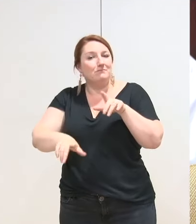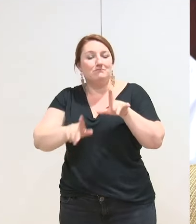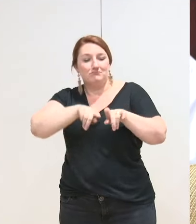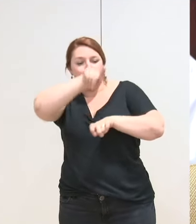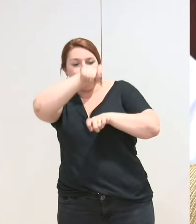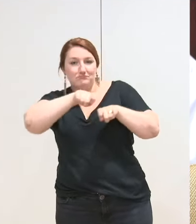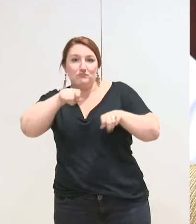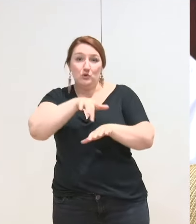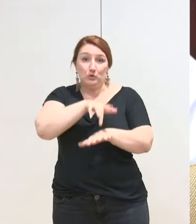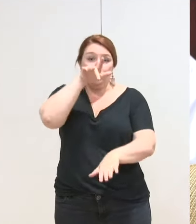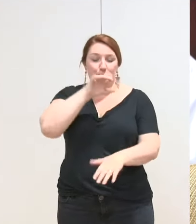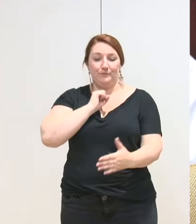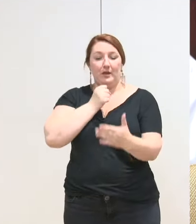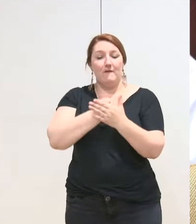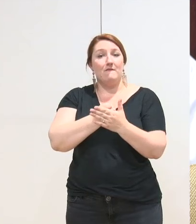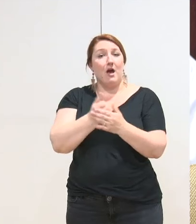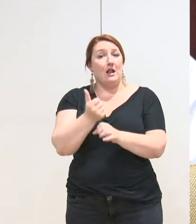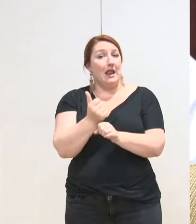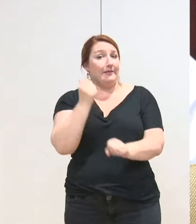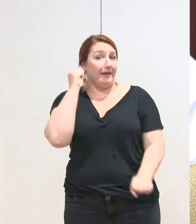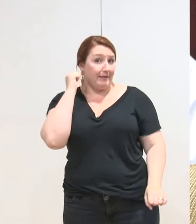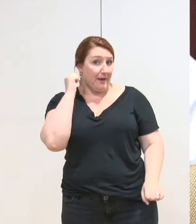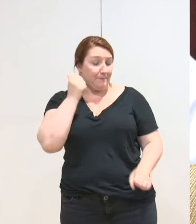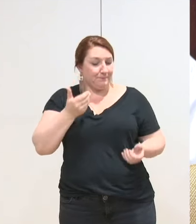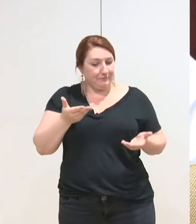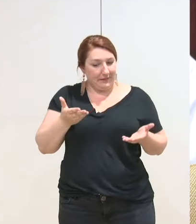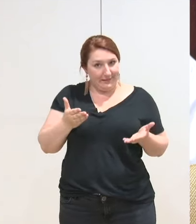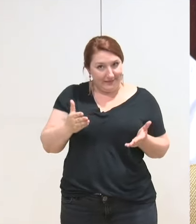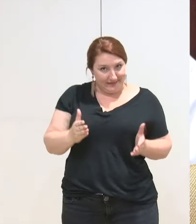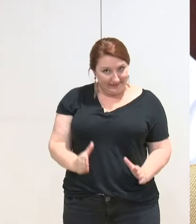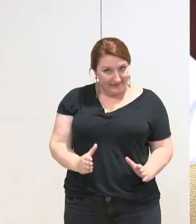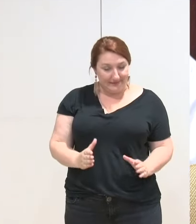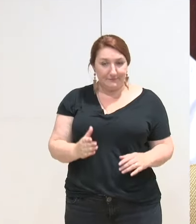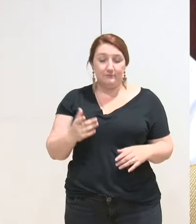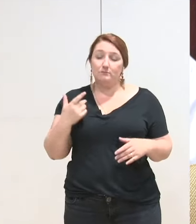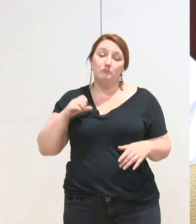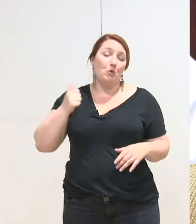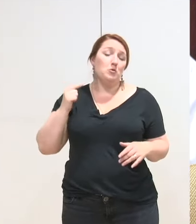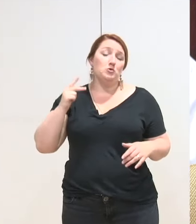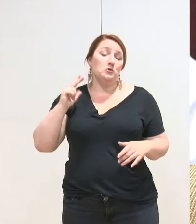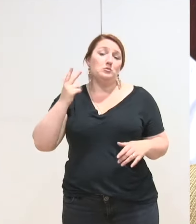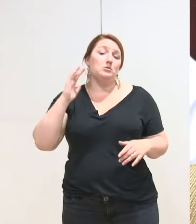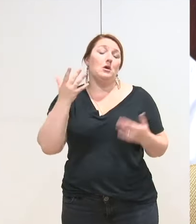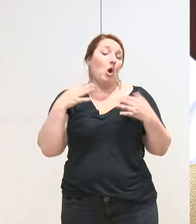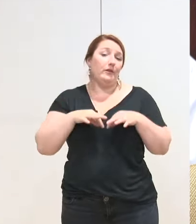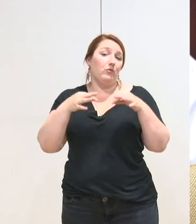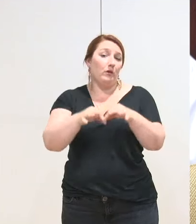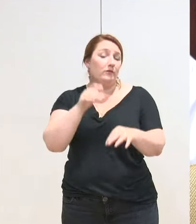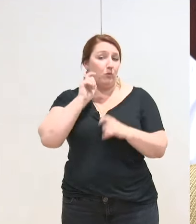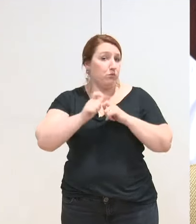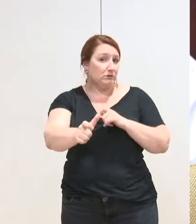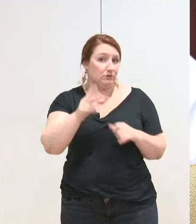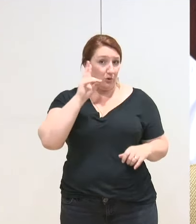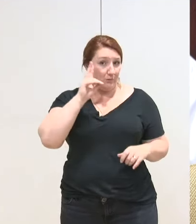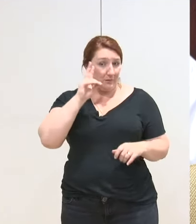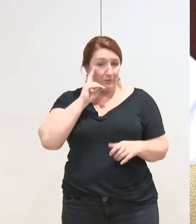fin d'année dernière après les différents rendez-vous et entrevues qui sont nécessaires et liées à cette procédure